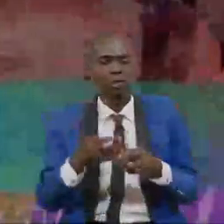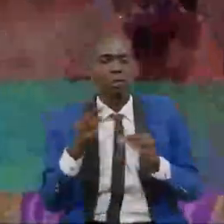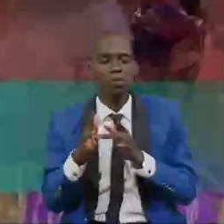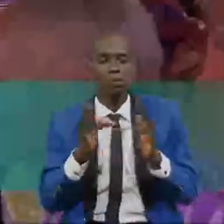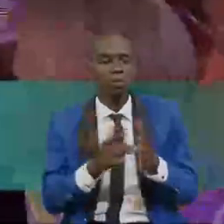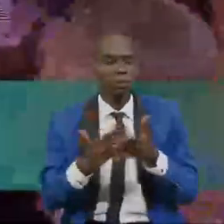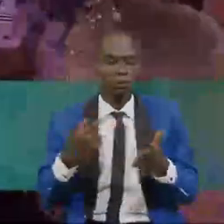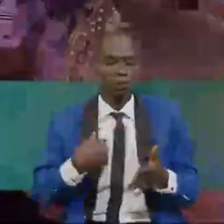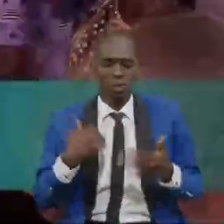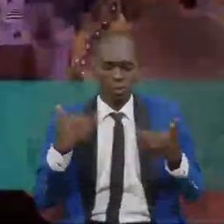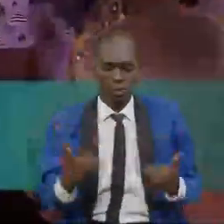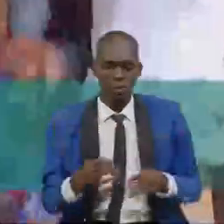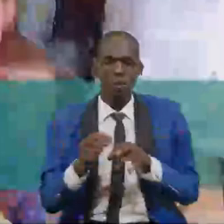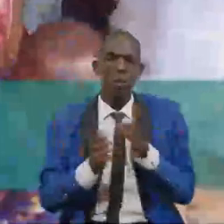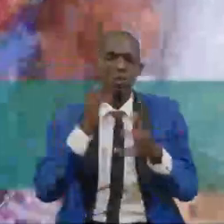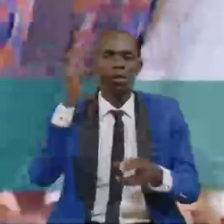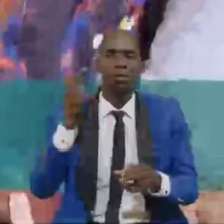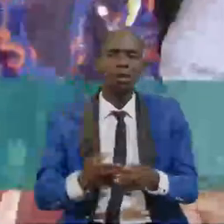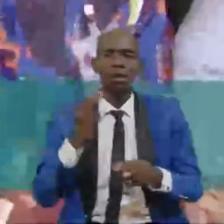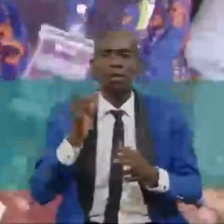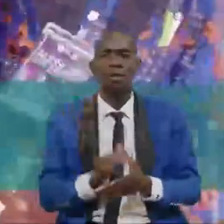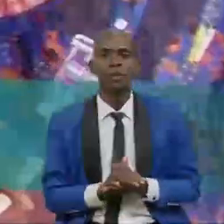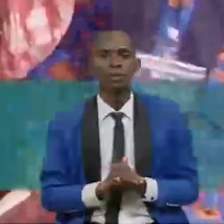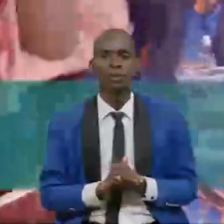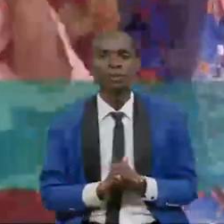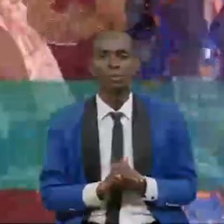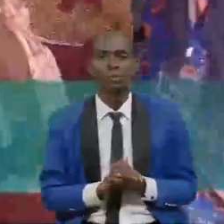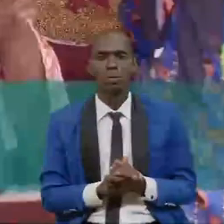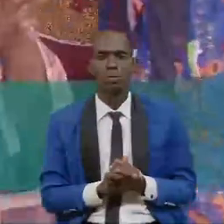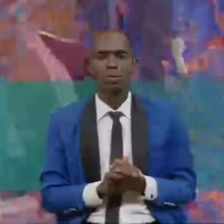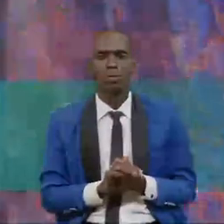moi. Au nom de Jésus.